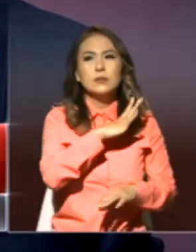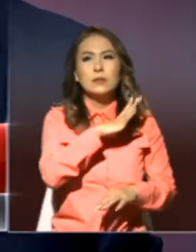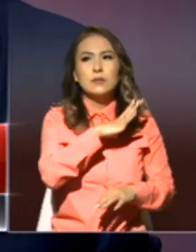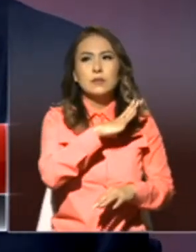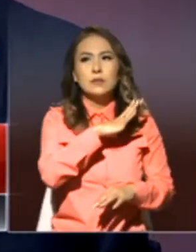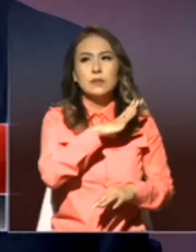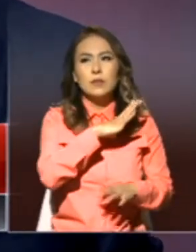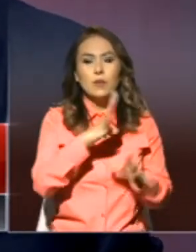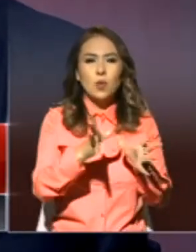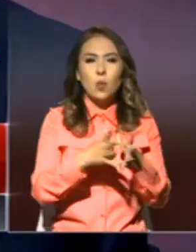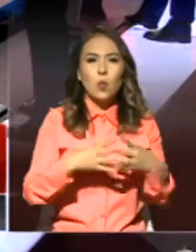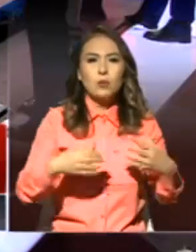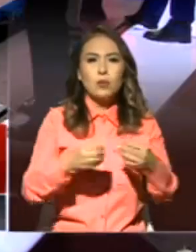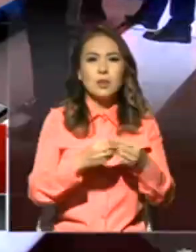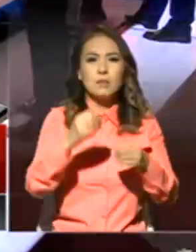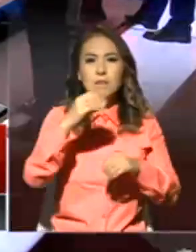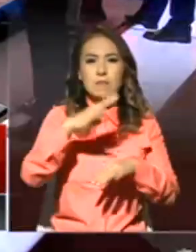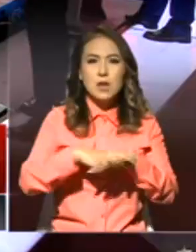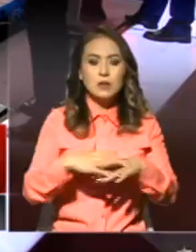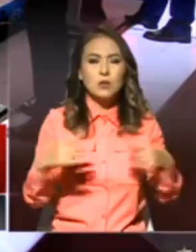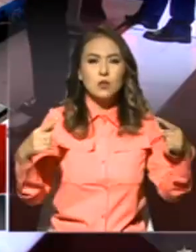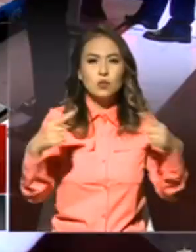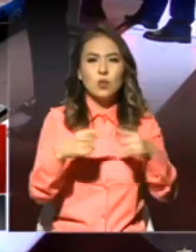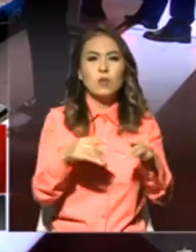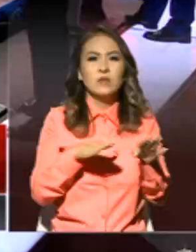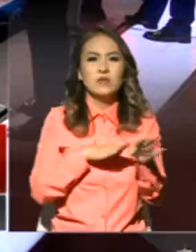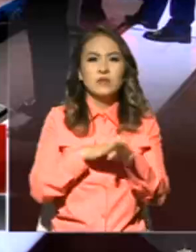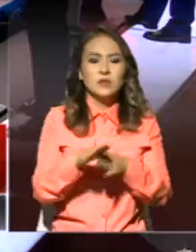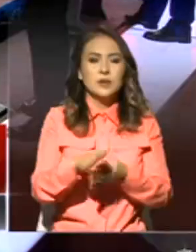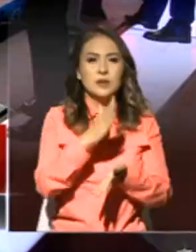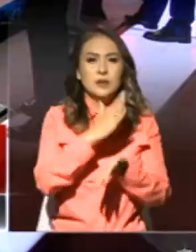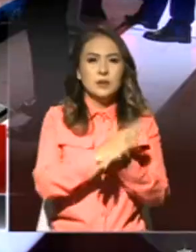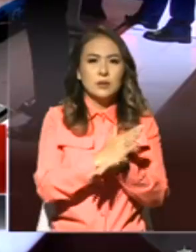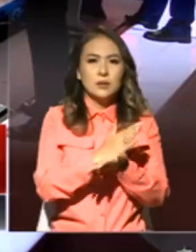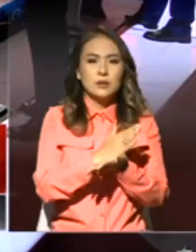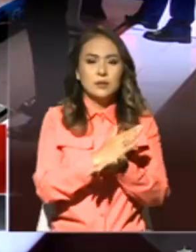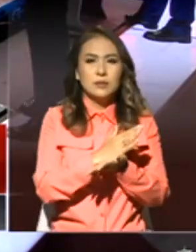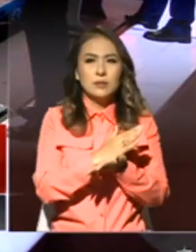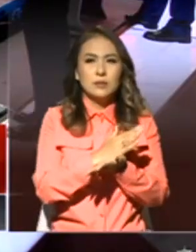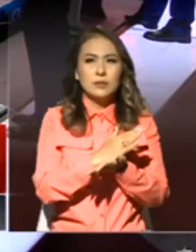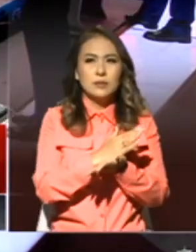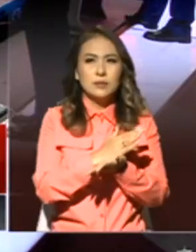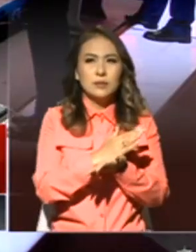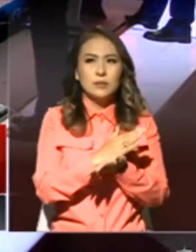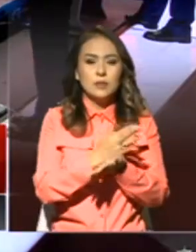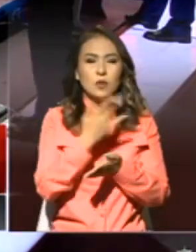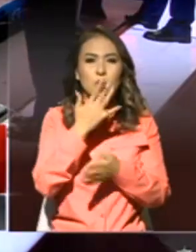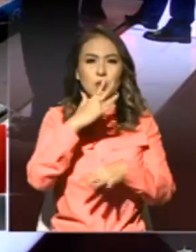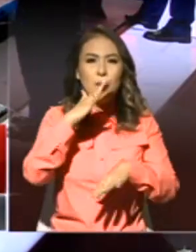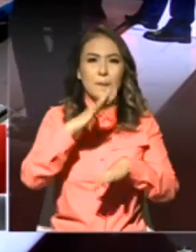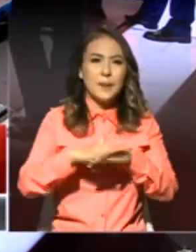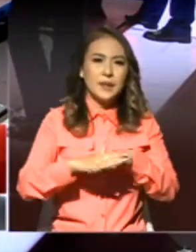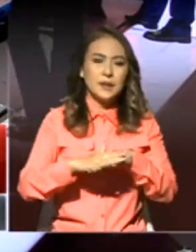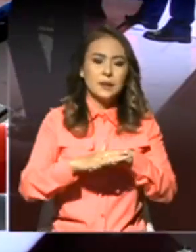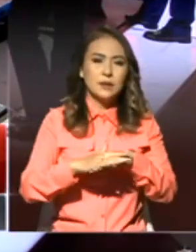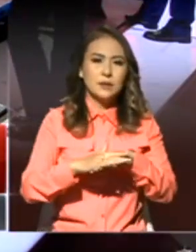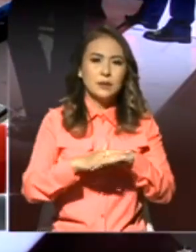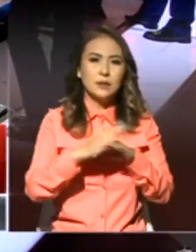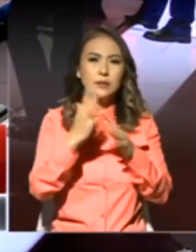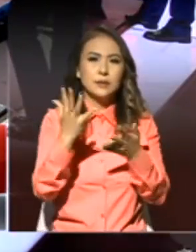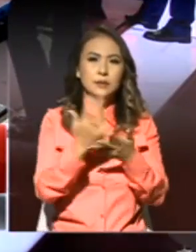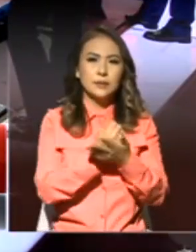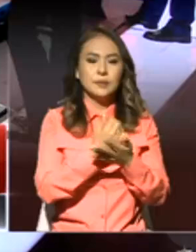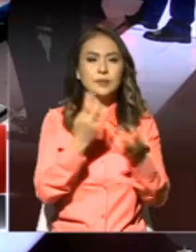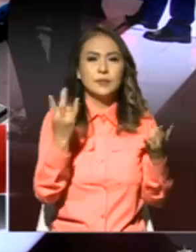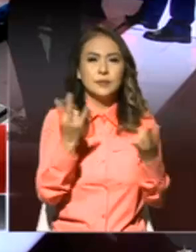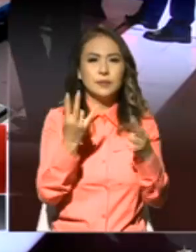Яғни отбасы банк егер сондай толыққанды институтқа айналған жағдайда, ол кезде мынау ұлттық банктің құзырынан шығу керек болады отбасы